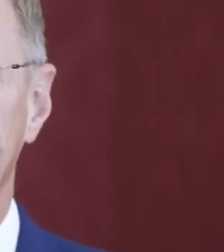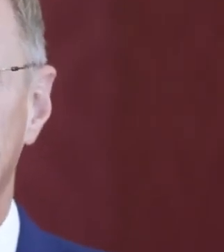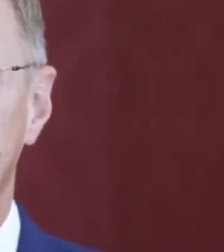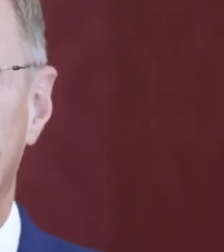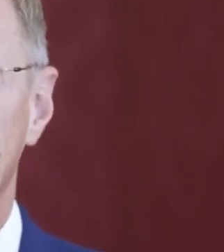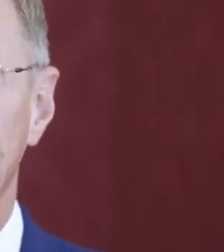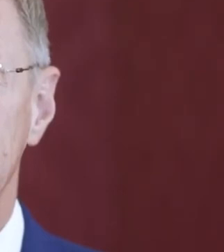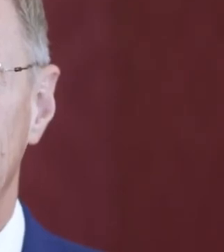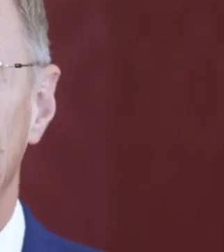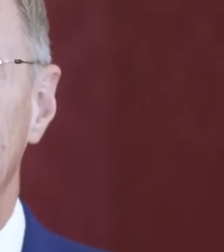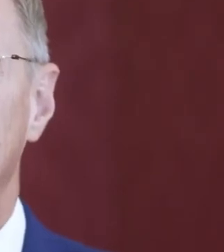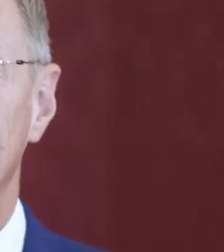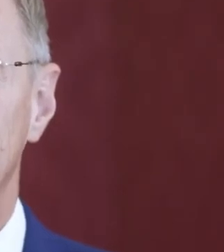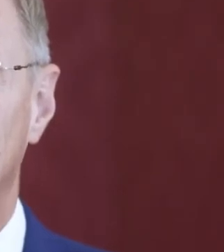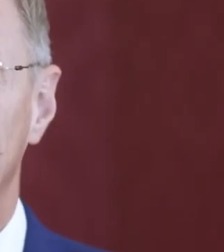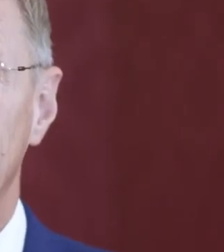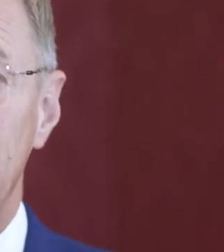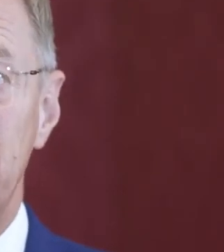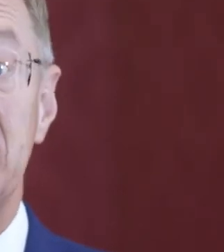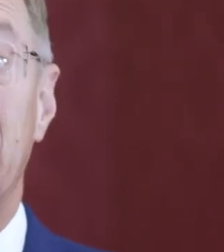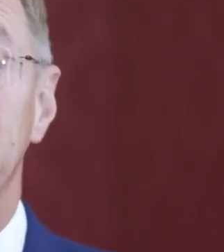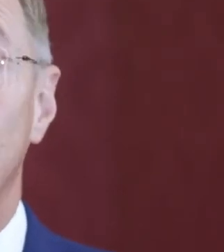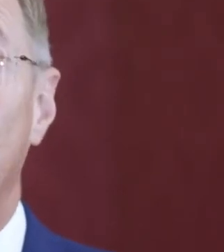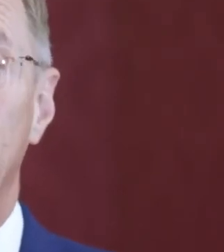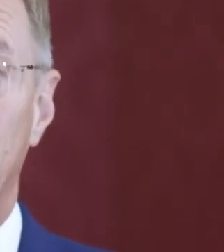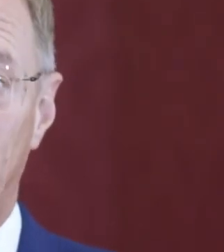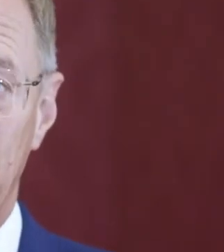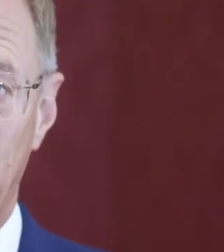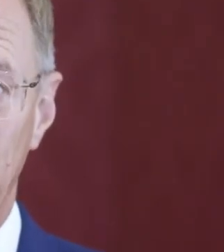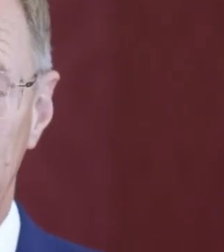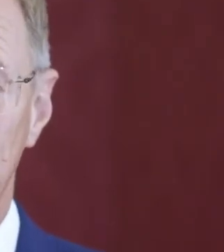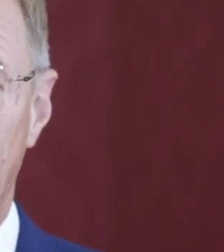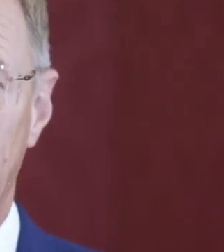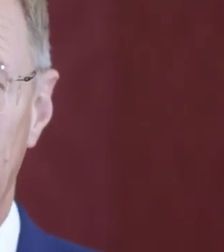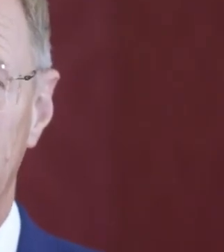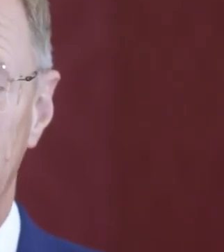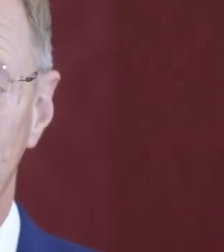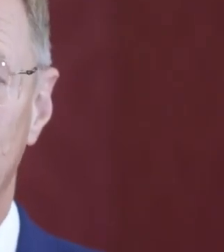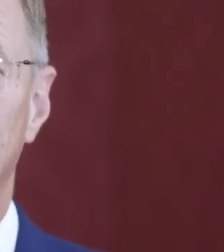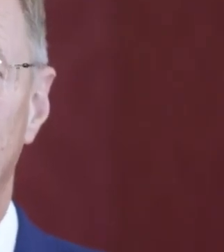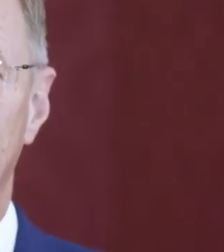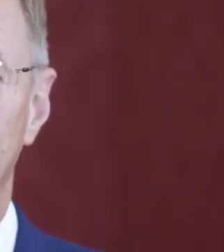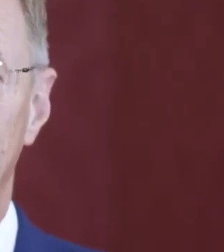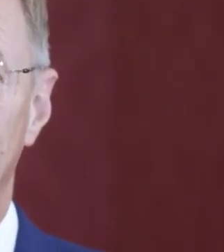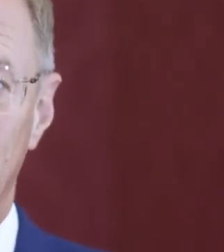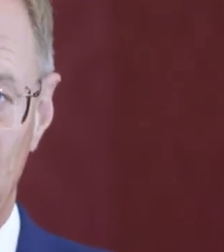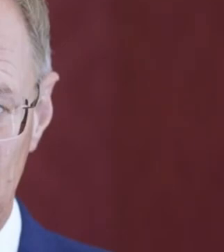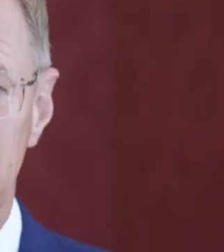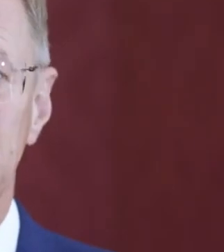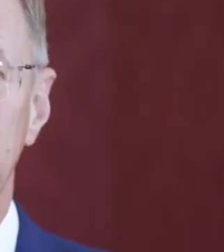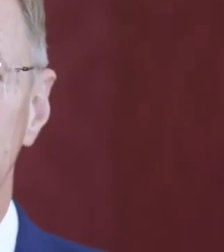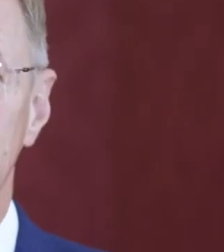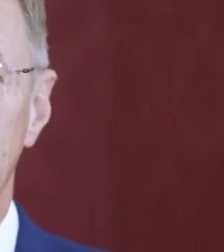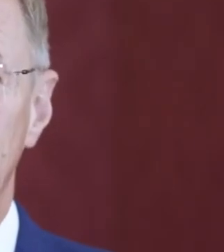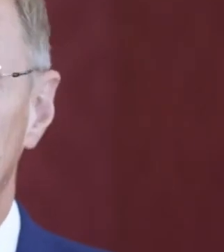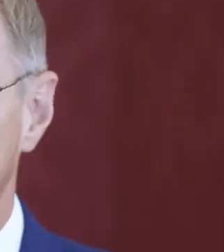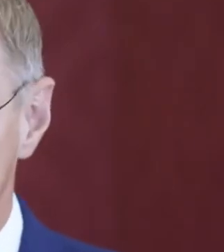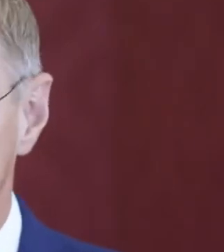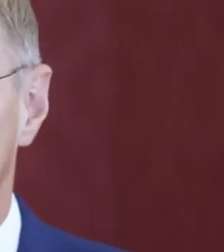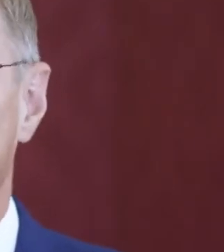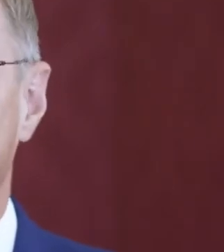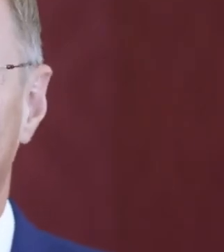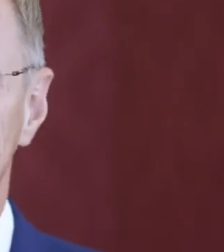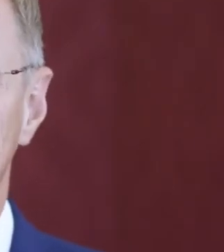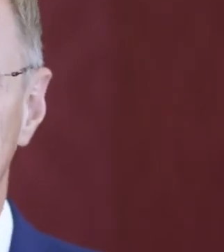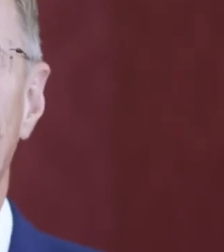dazu beigetragen haben, das Thema Inklusion bis ganz oben auf die politische Agenda zu befördern. Und Sie sind es, die